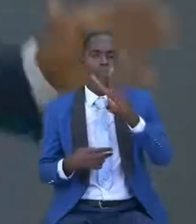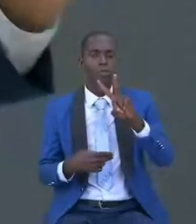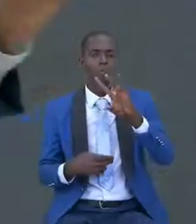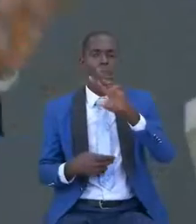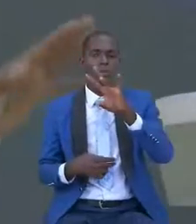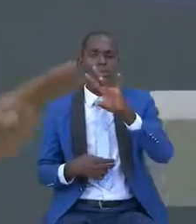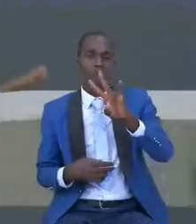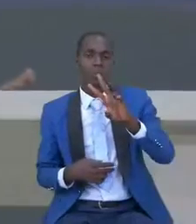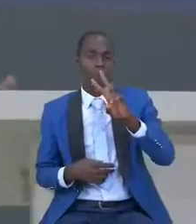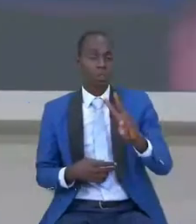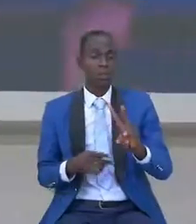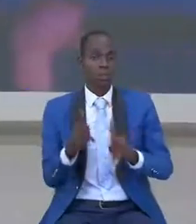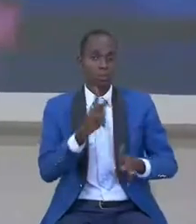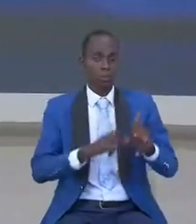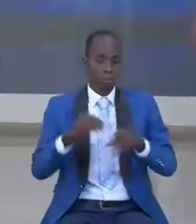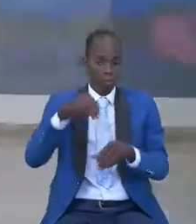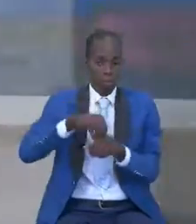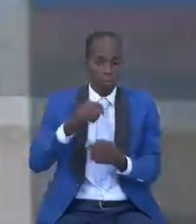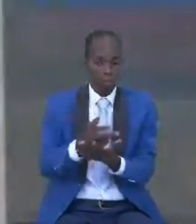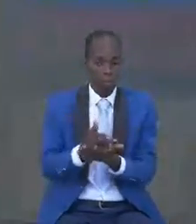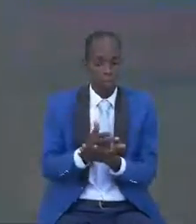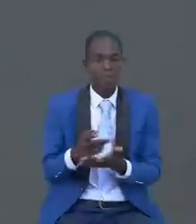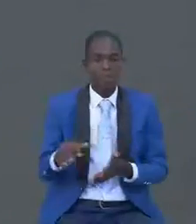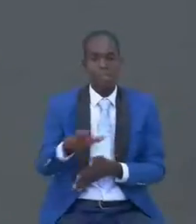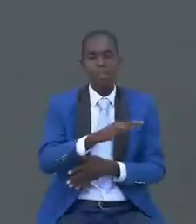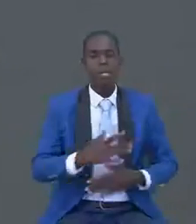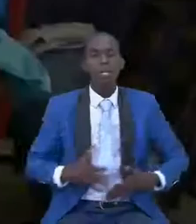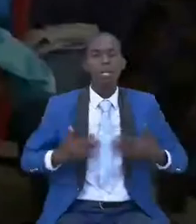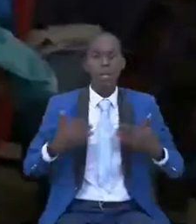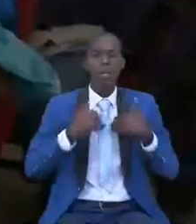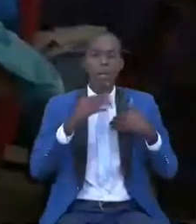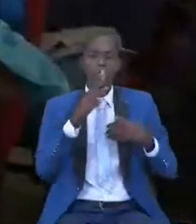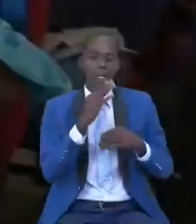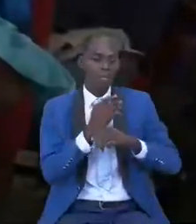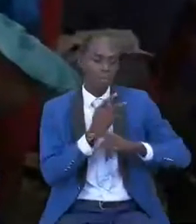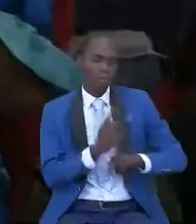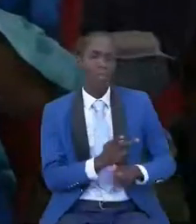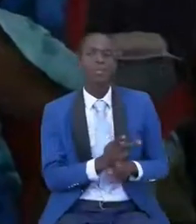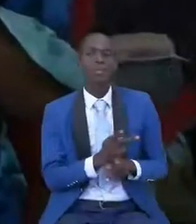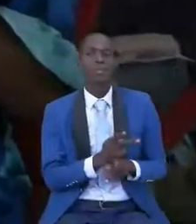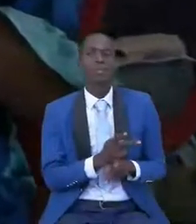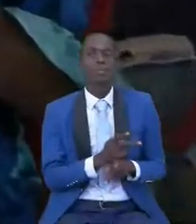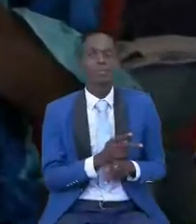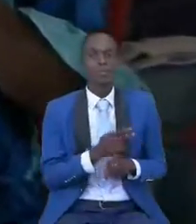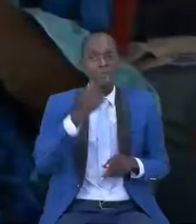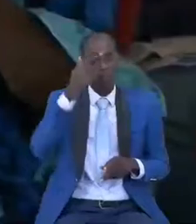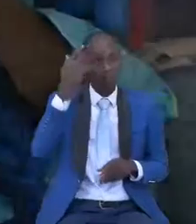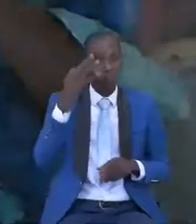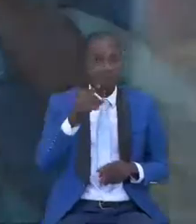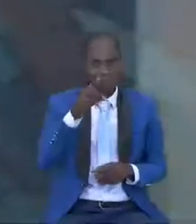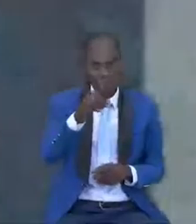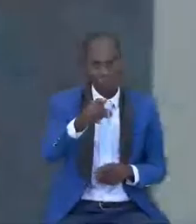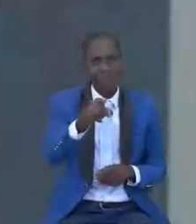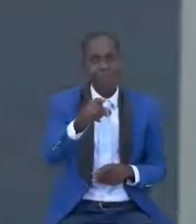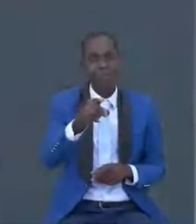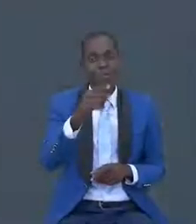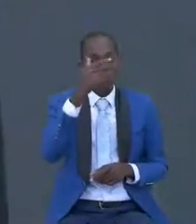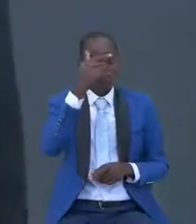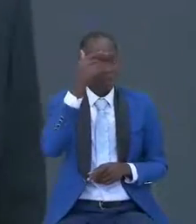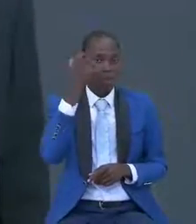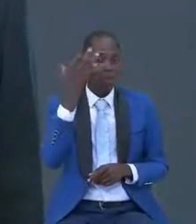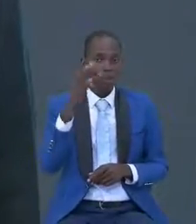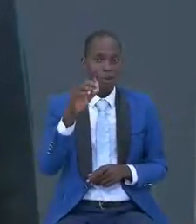276 personnes qui naviguent avec toi, leurs vies sont préservées. À cause de toi. J'ai dit à